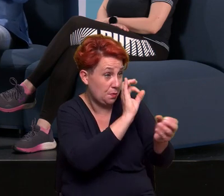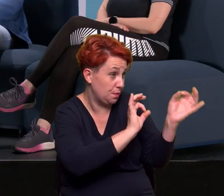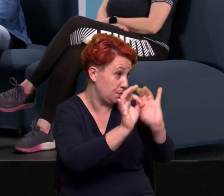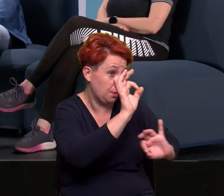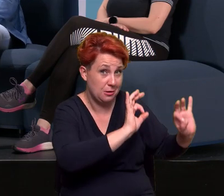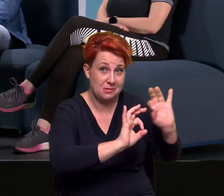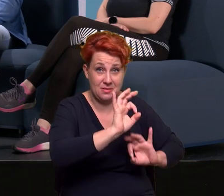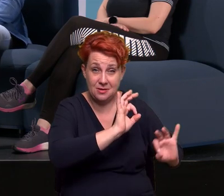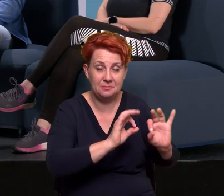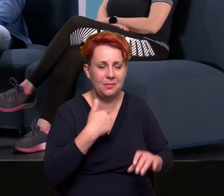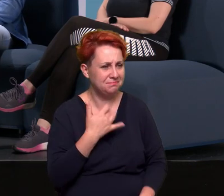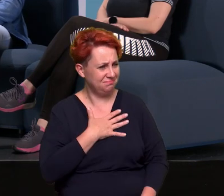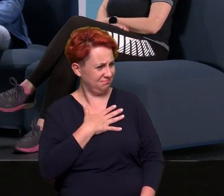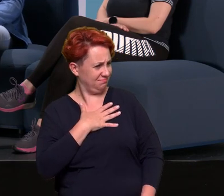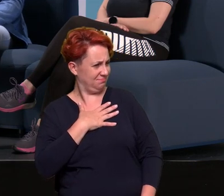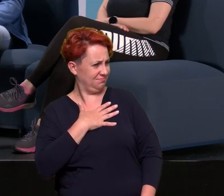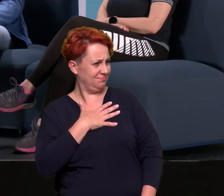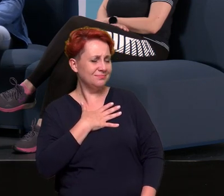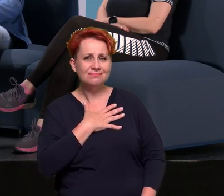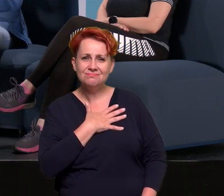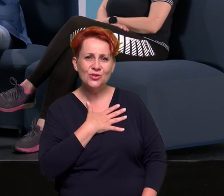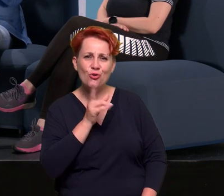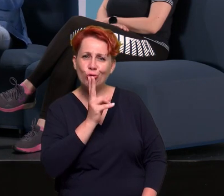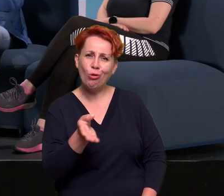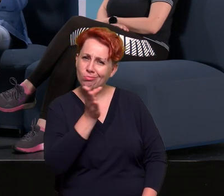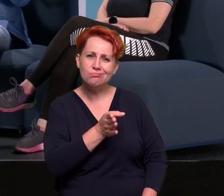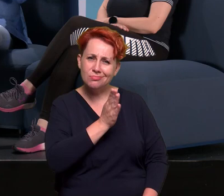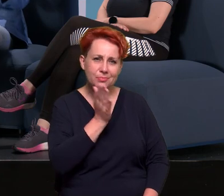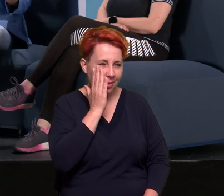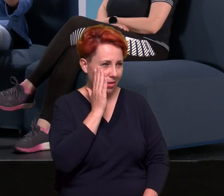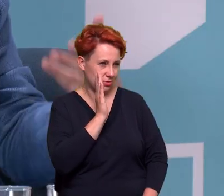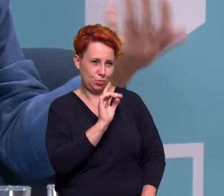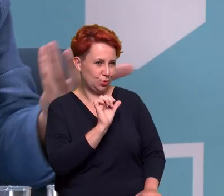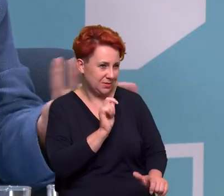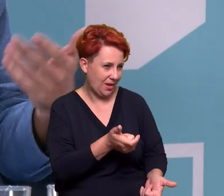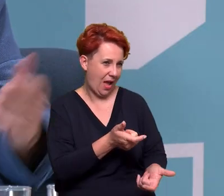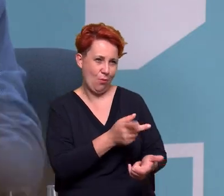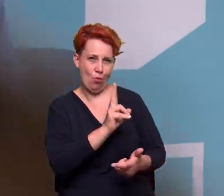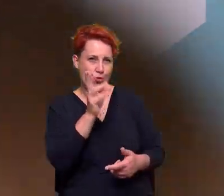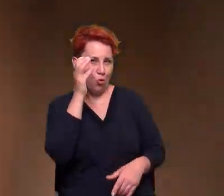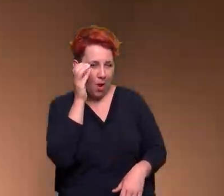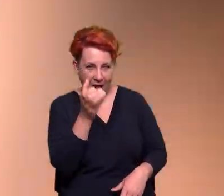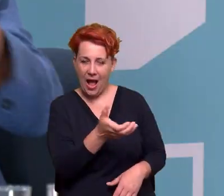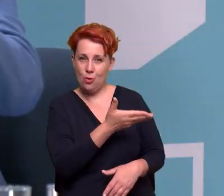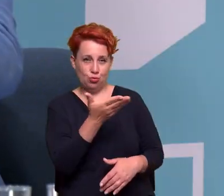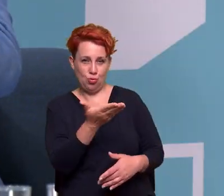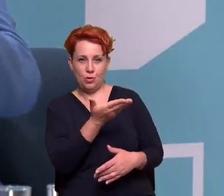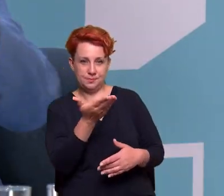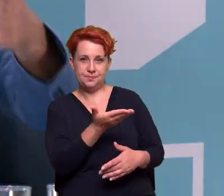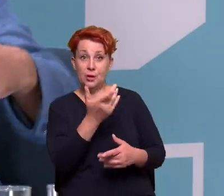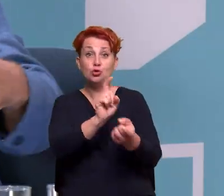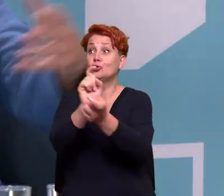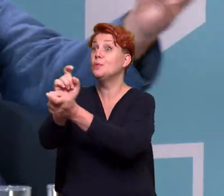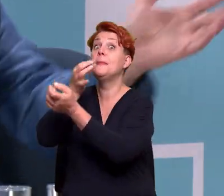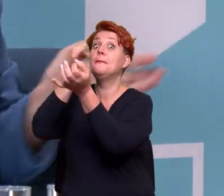było zdziwiony, zacząłem pytać, kto tam mieszkał, co się stało, co to za dziecko, kto jest autorem tego, sąsiadek oczywiście. No